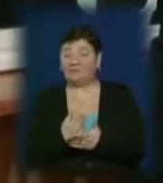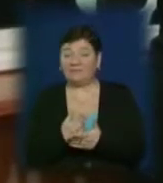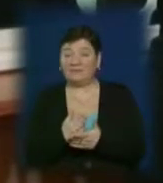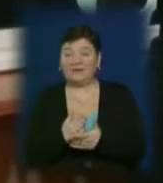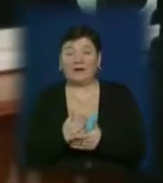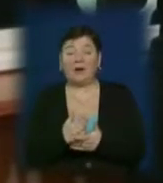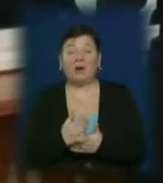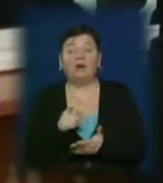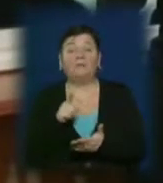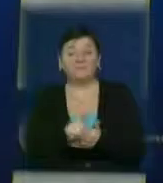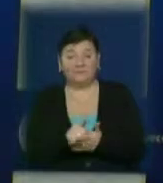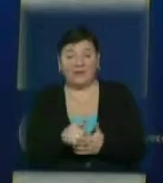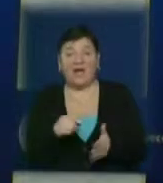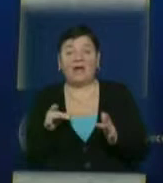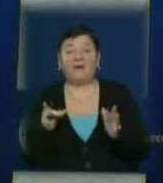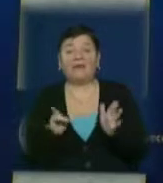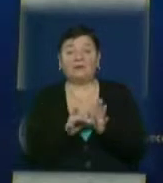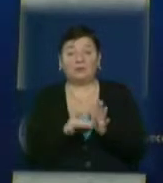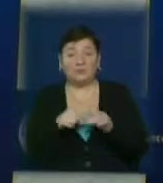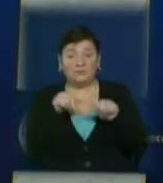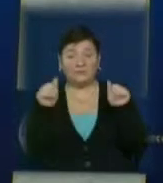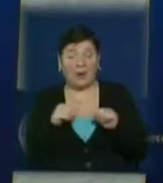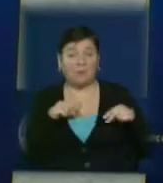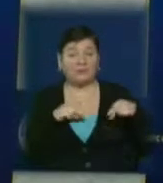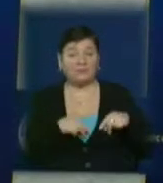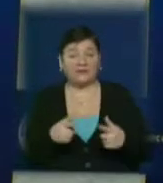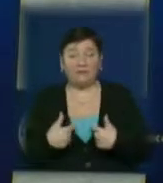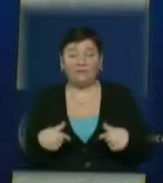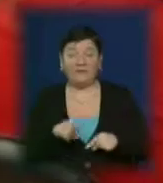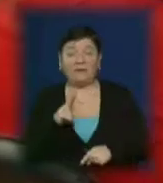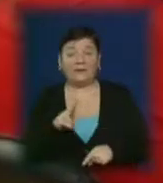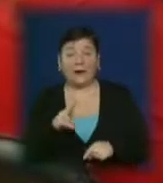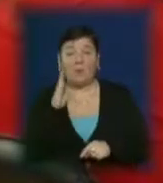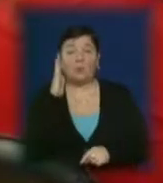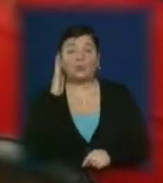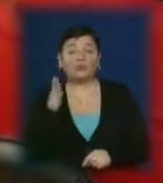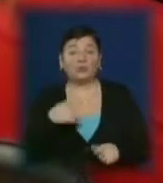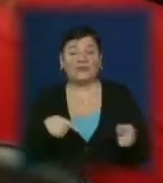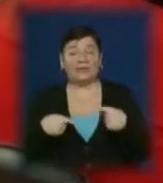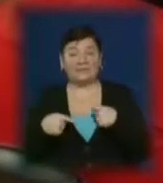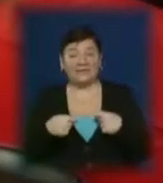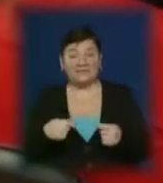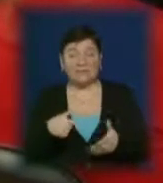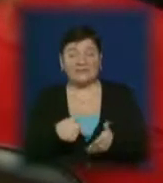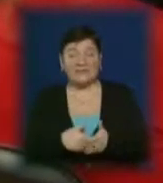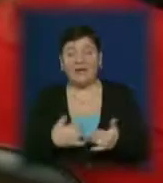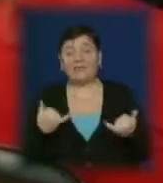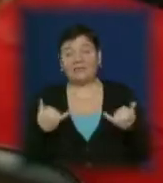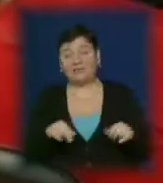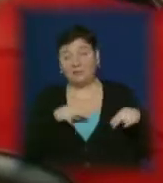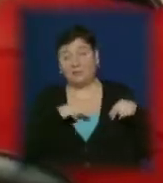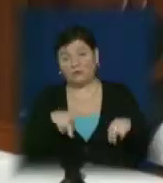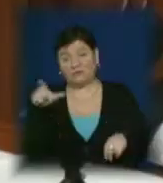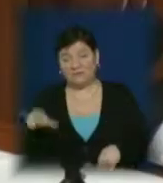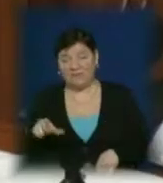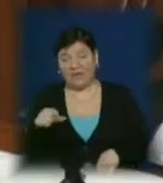документи будуть подаватись в електронному вигляді, а працювати у відділах, як прогнозує керівництво міста, будуть теперішні працівники